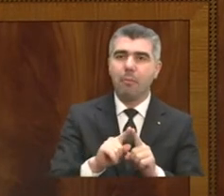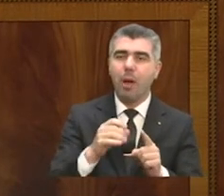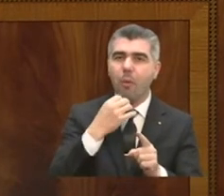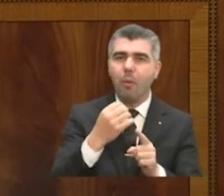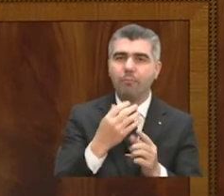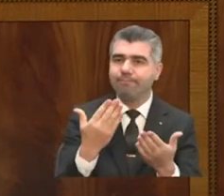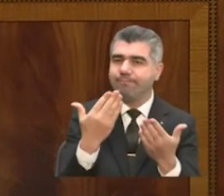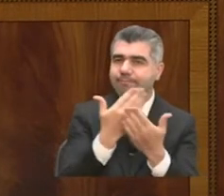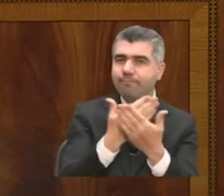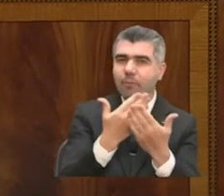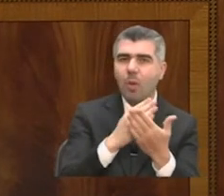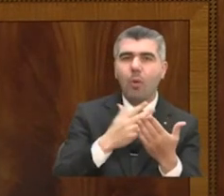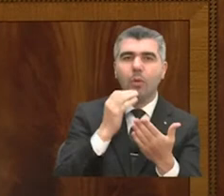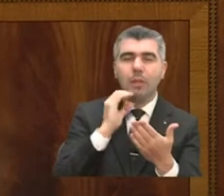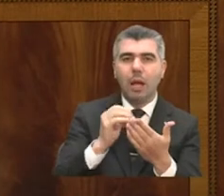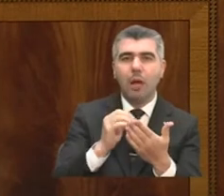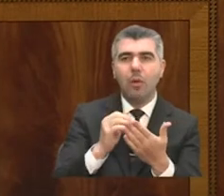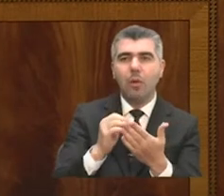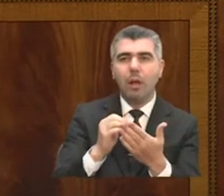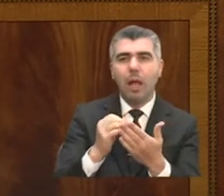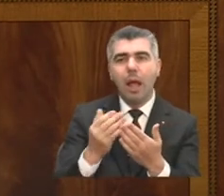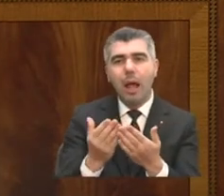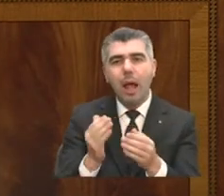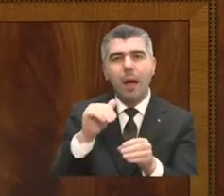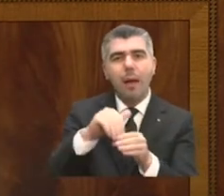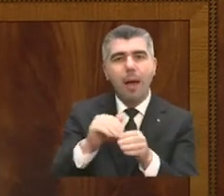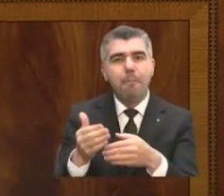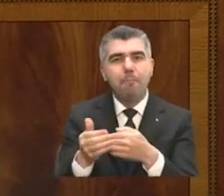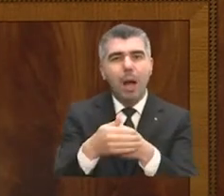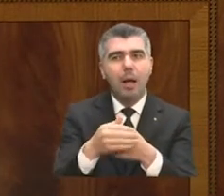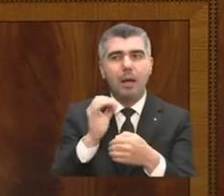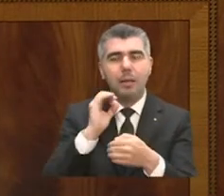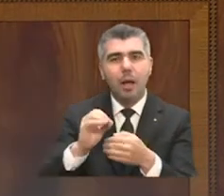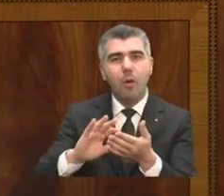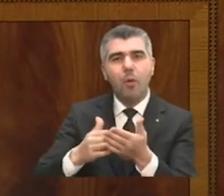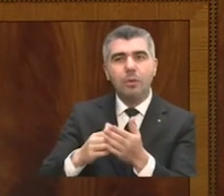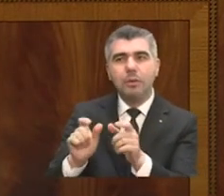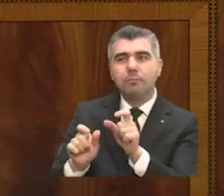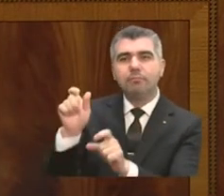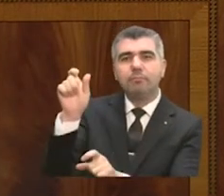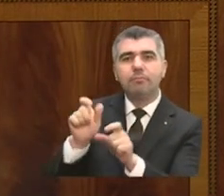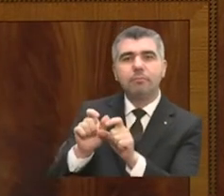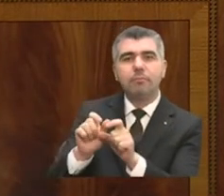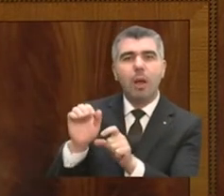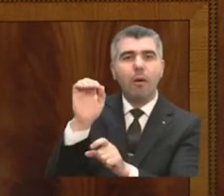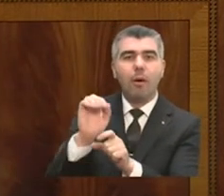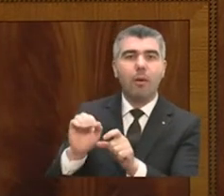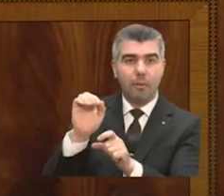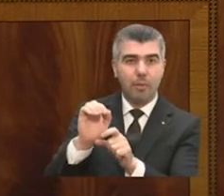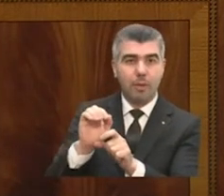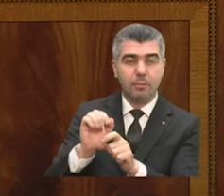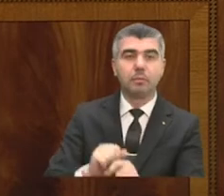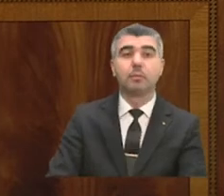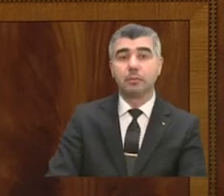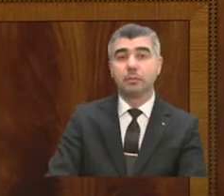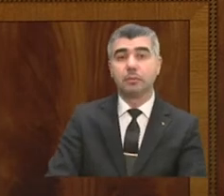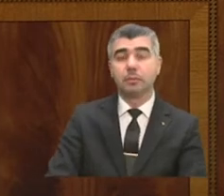Ne s'agit-il pas justement d'un prétexte pour protéger